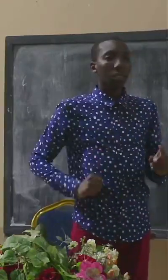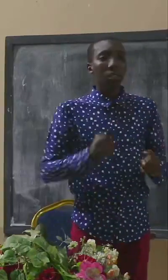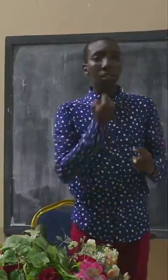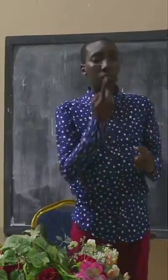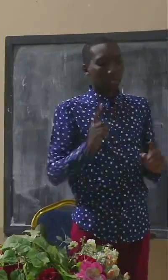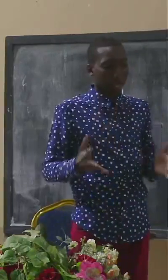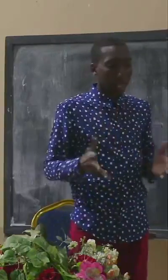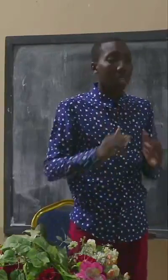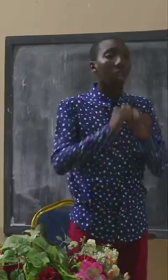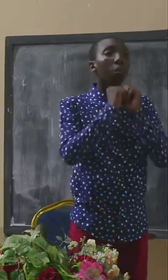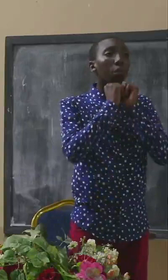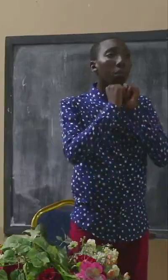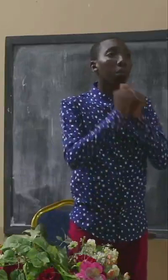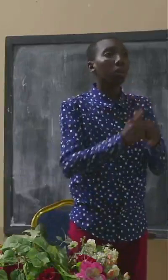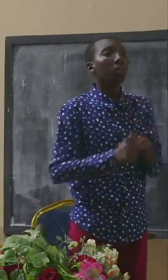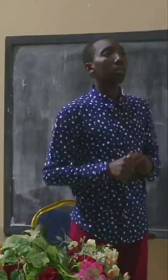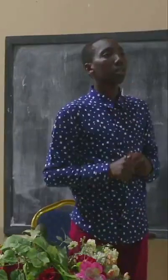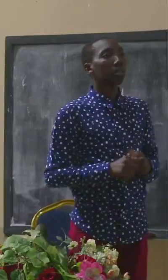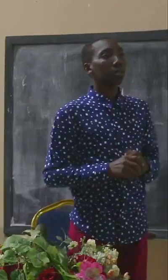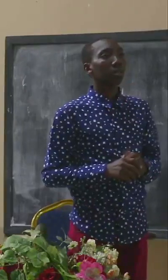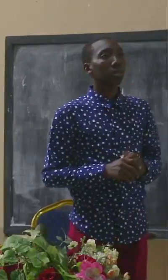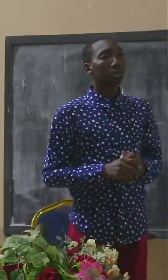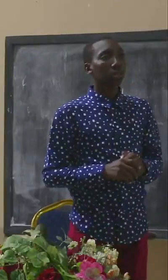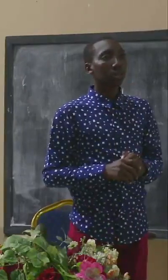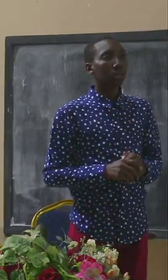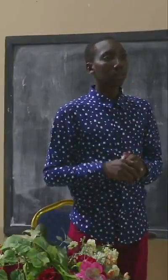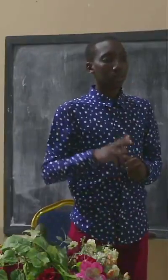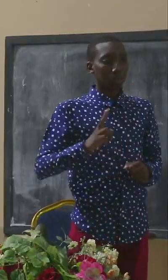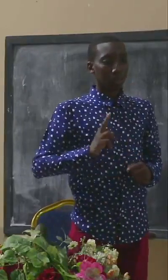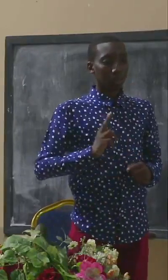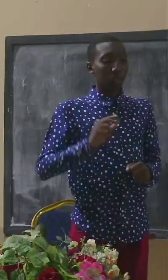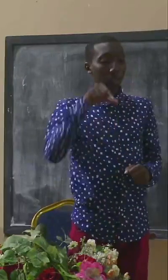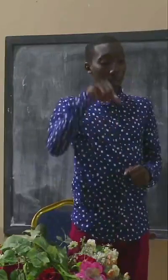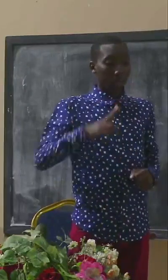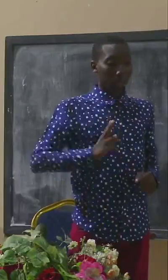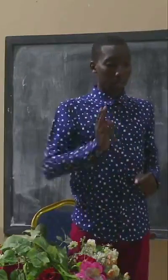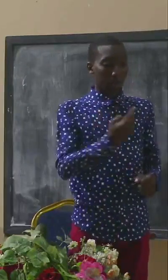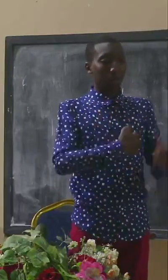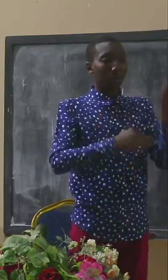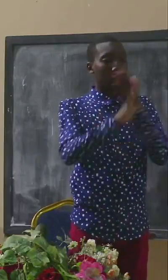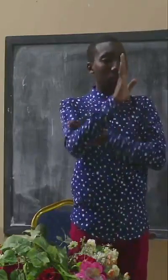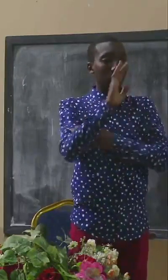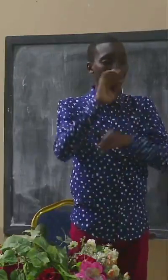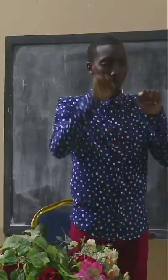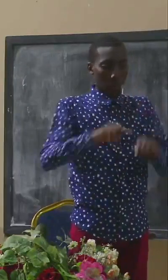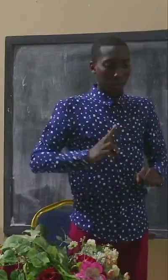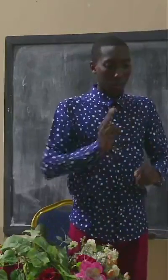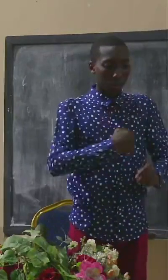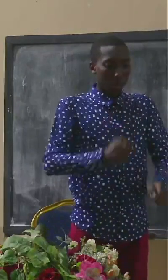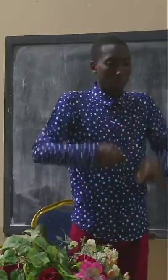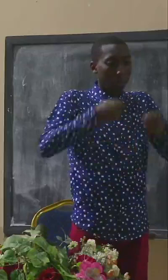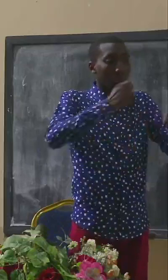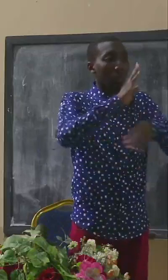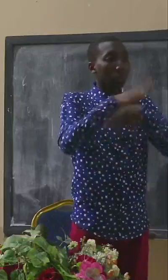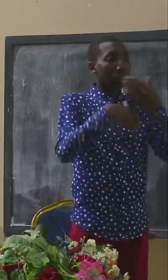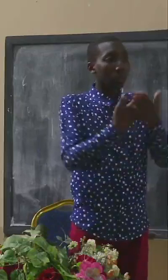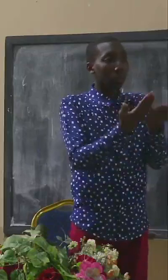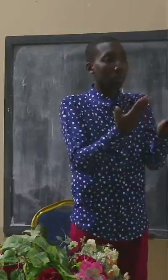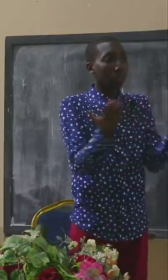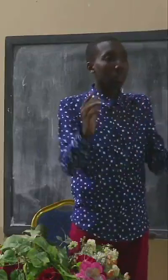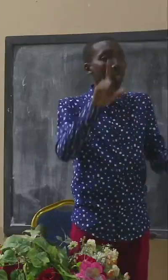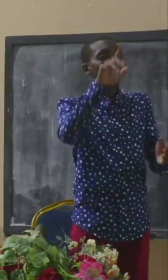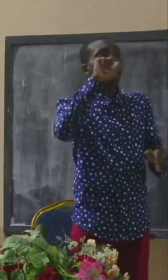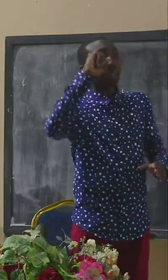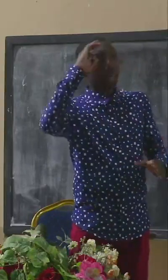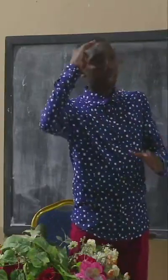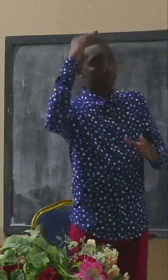dit ne crains point. Mungu wetu atupatie sisi sote. Que notre Dieu nous donne à nous tous.